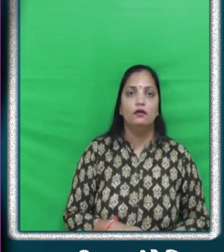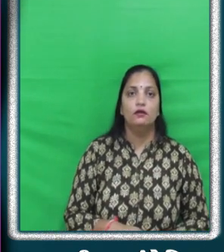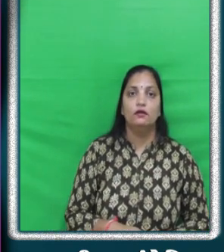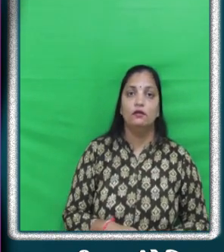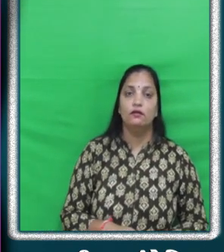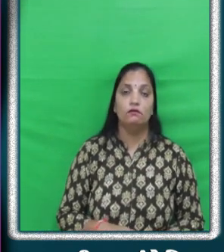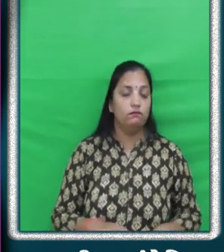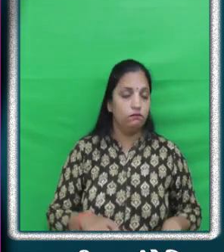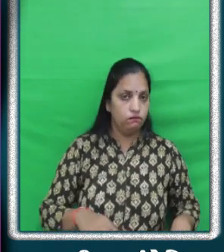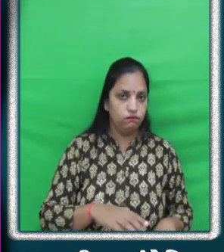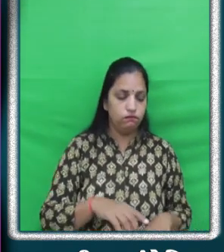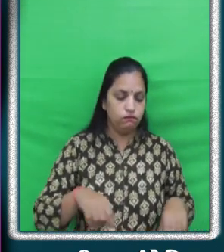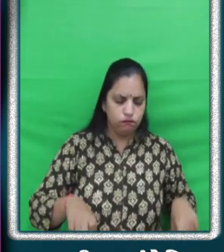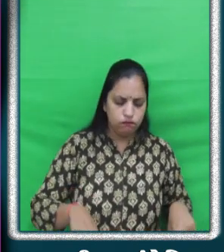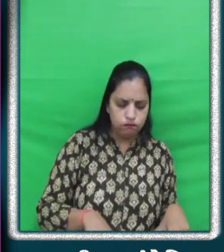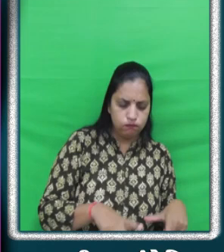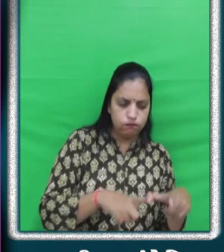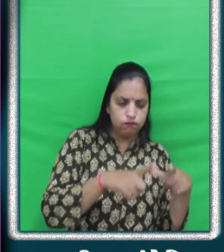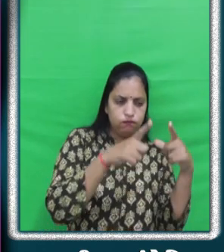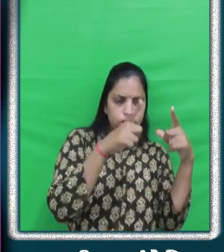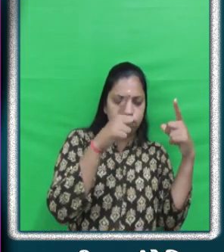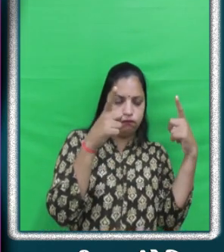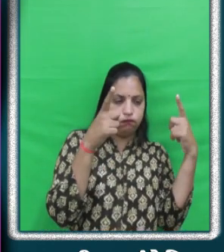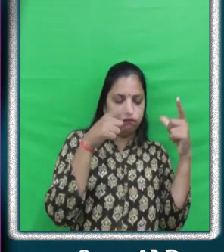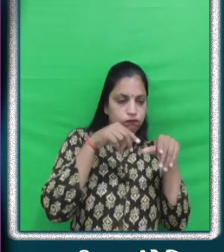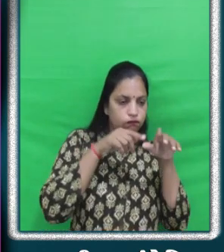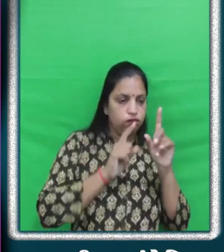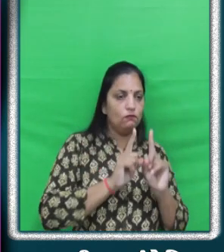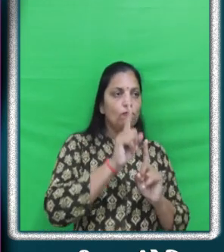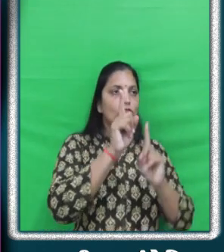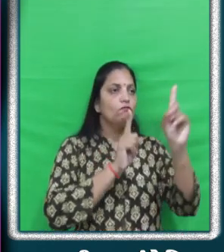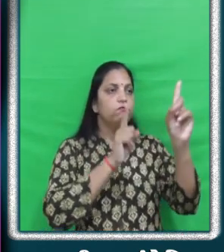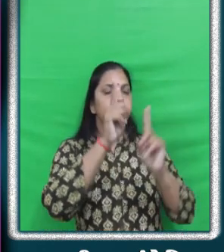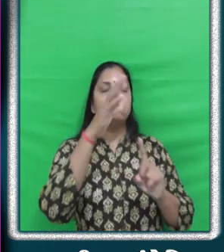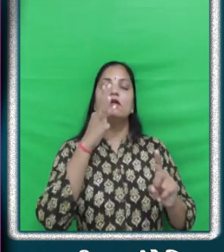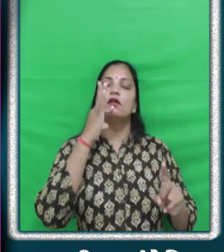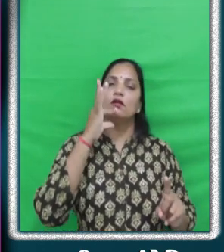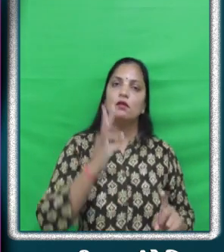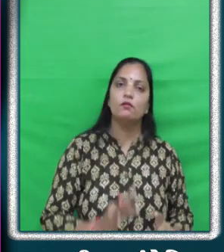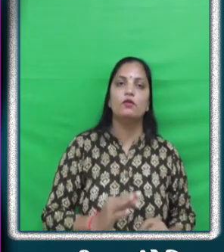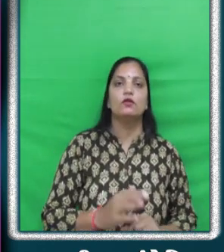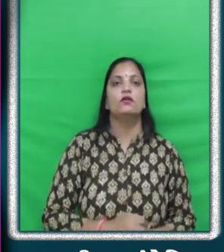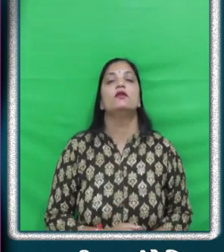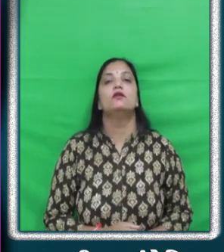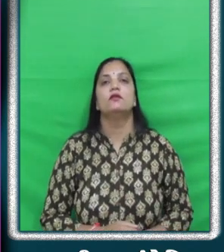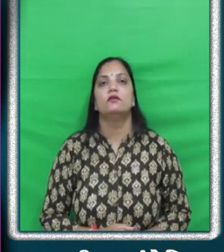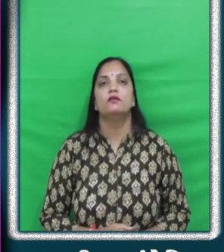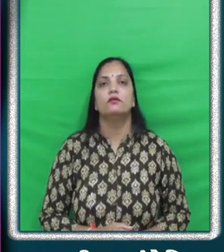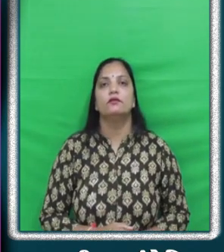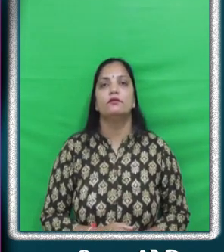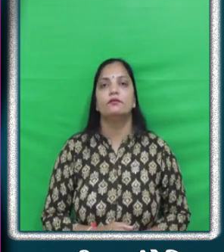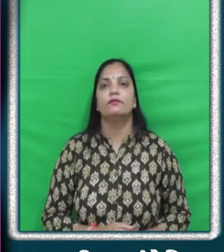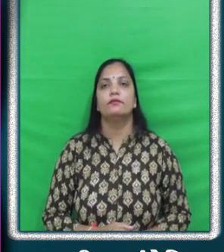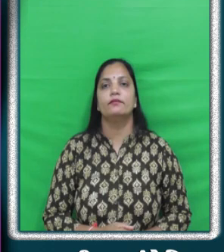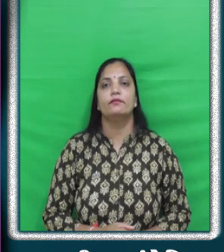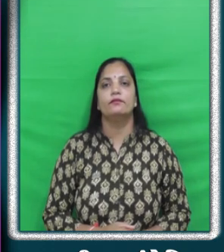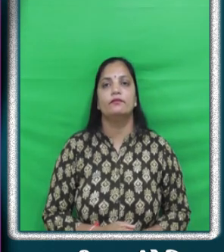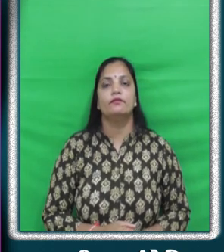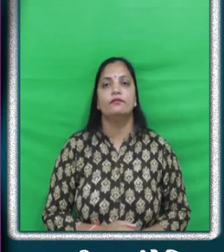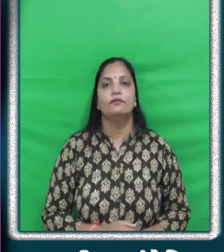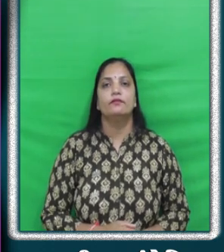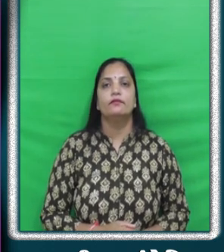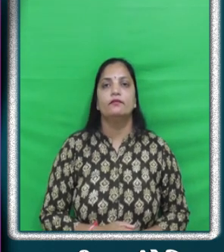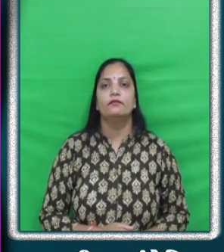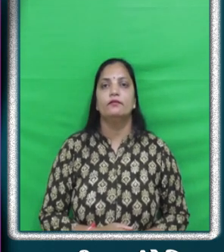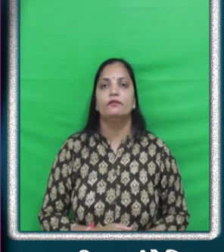જે વનસ્પતિમાં પાણી ક્ષારોના વહન માટે જરૂરી છે. જલવાહિનીની અંદર કમેન્ટ કરો